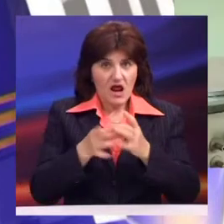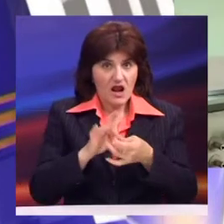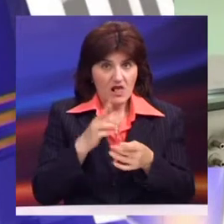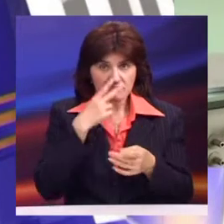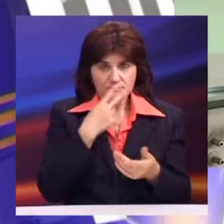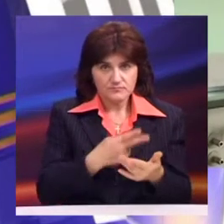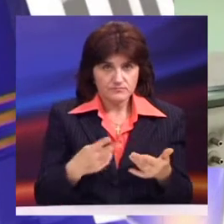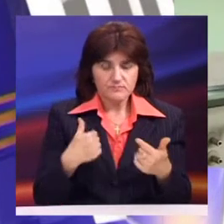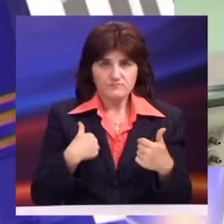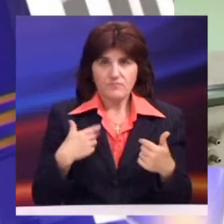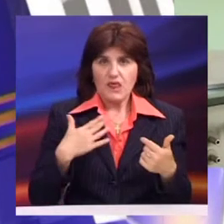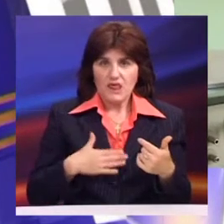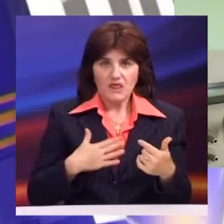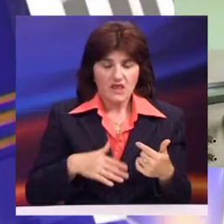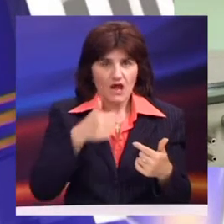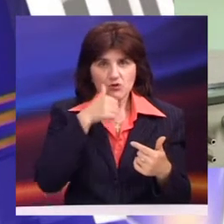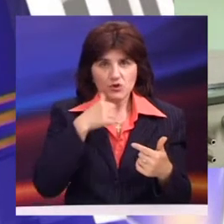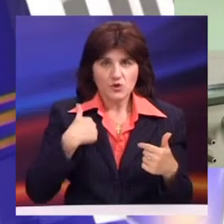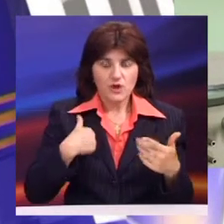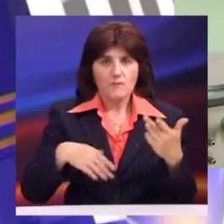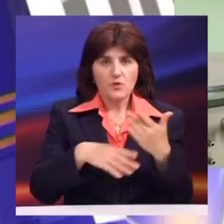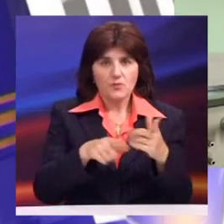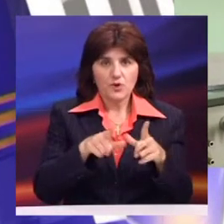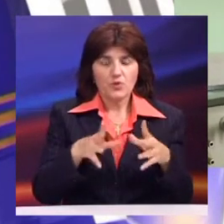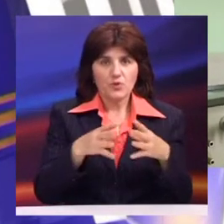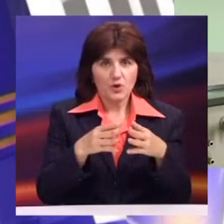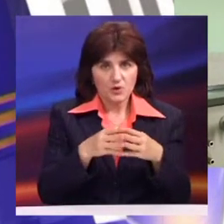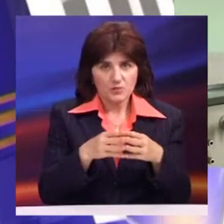velika iskustva i drago mi je što sam bila deo tog tima.